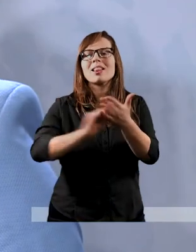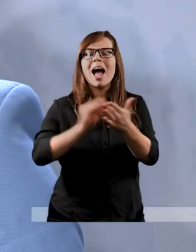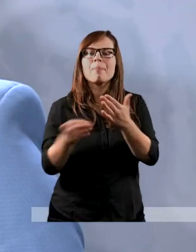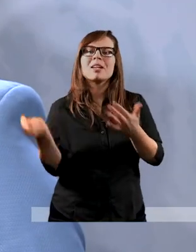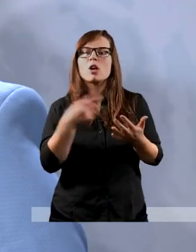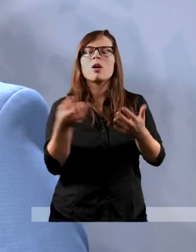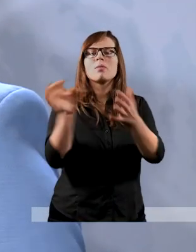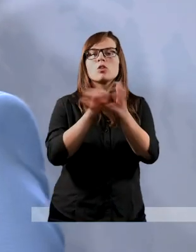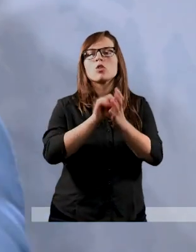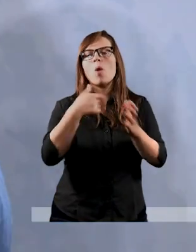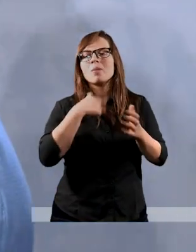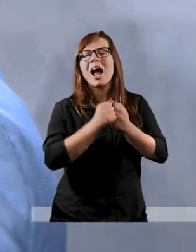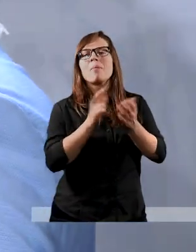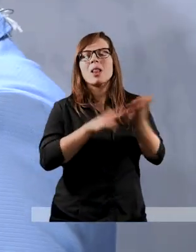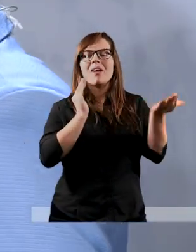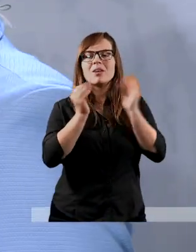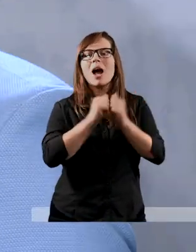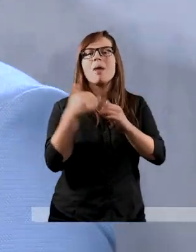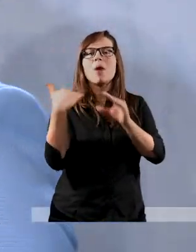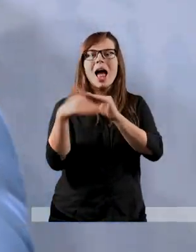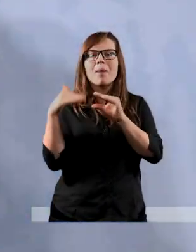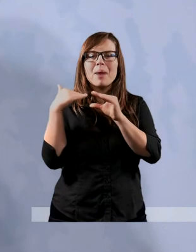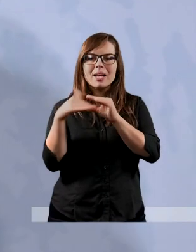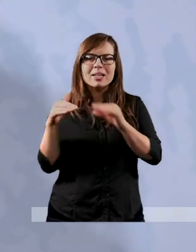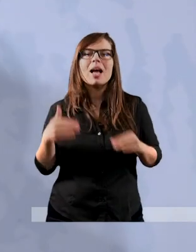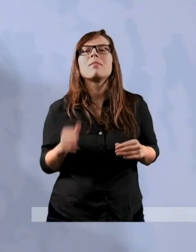napisać do mnie albo na Facebooku, albo maila